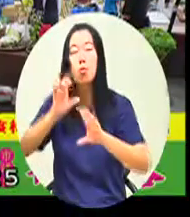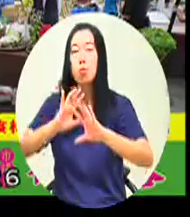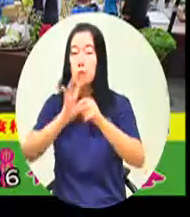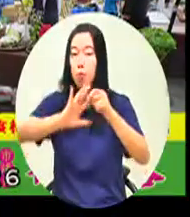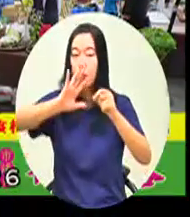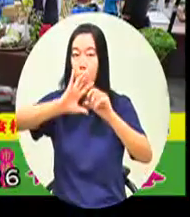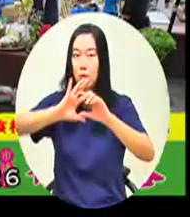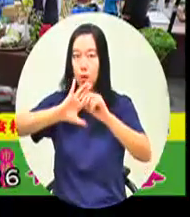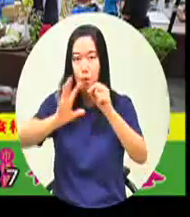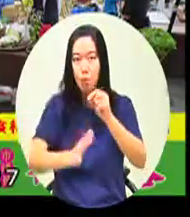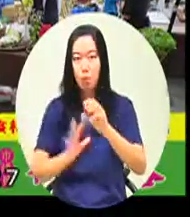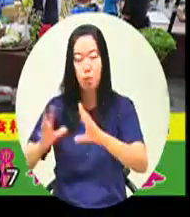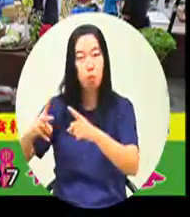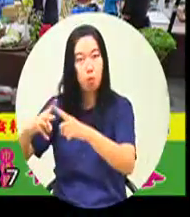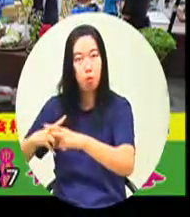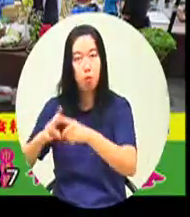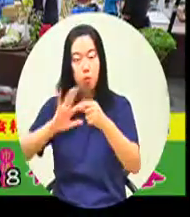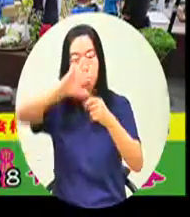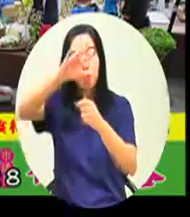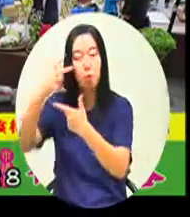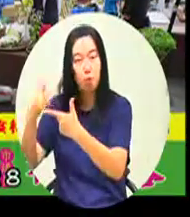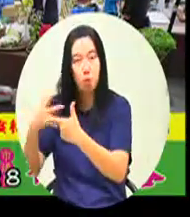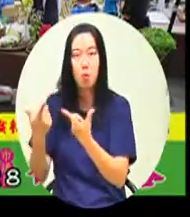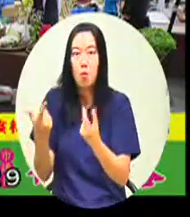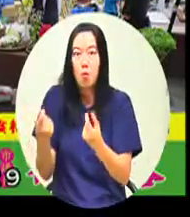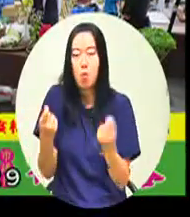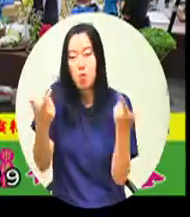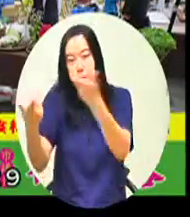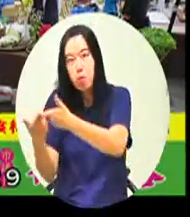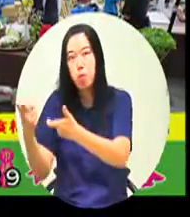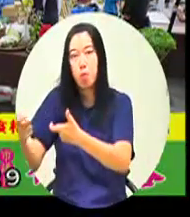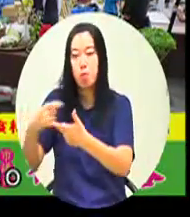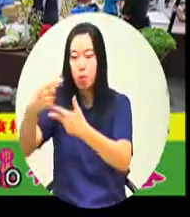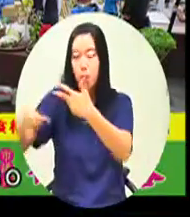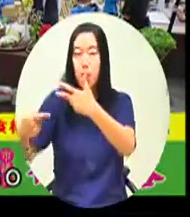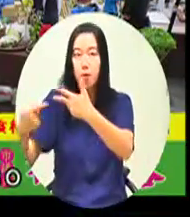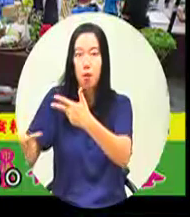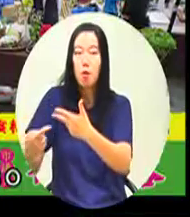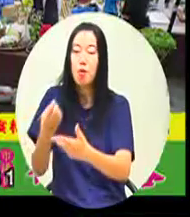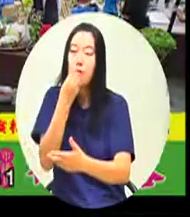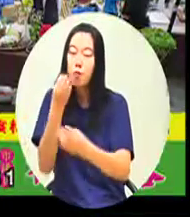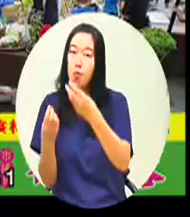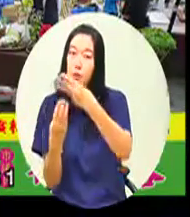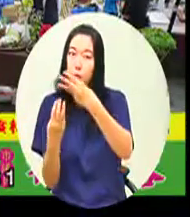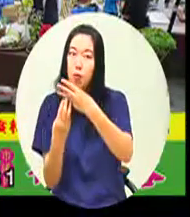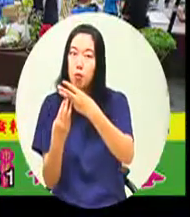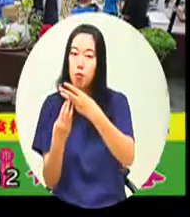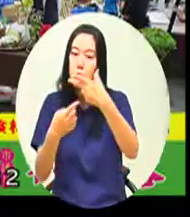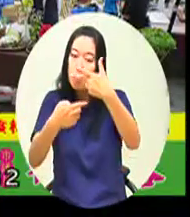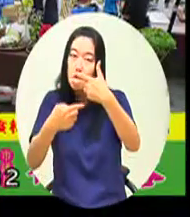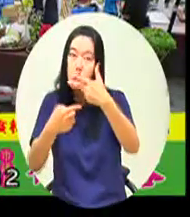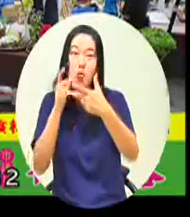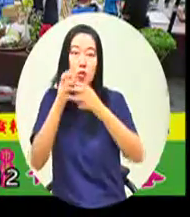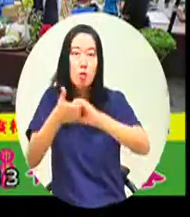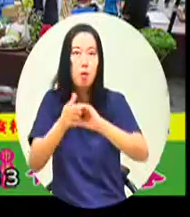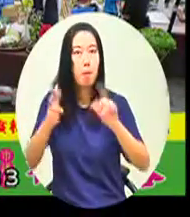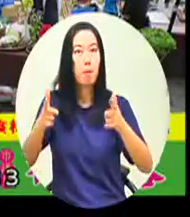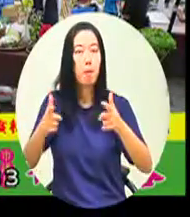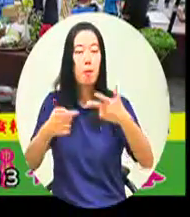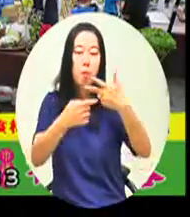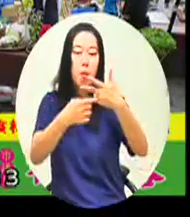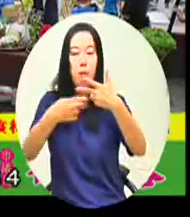职来响应周一蔬食日，那也不一定是周一，就是方便的一至